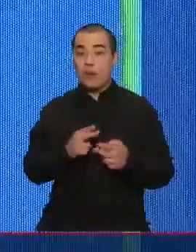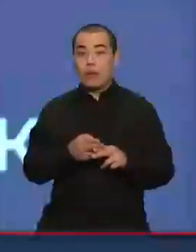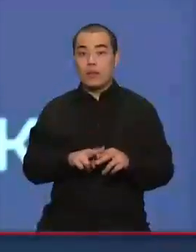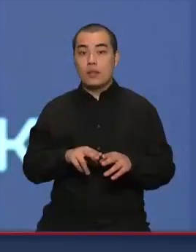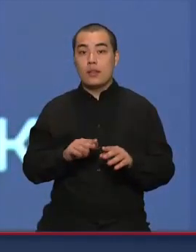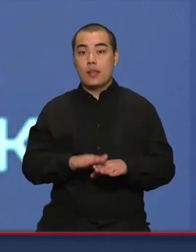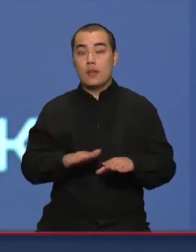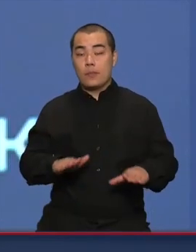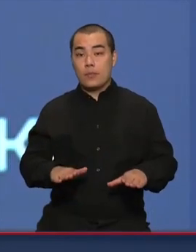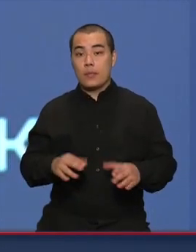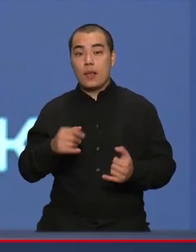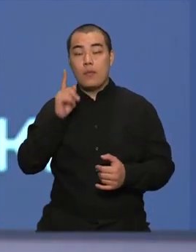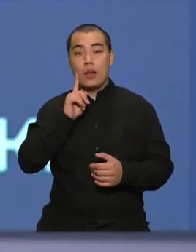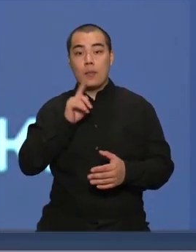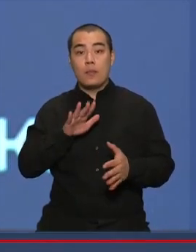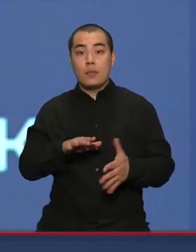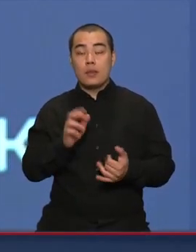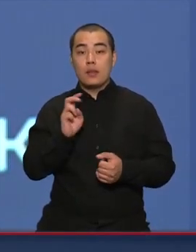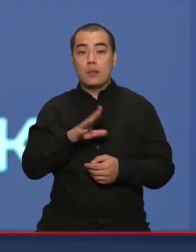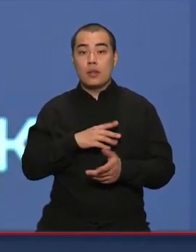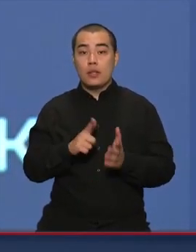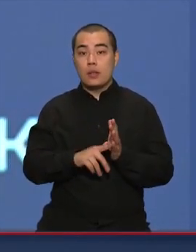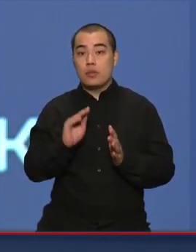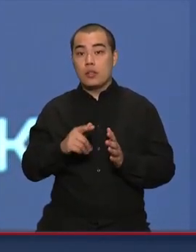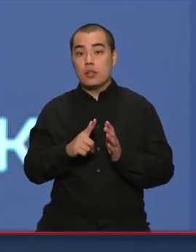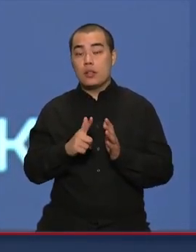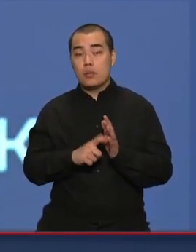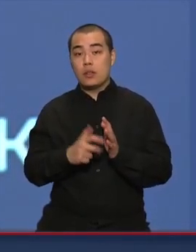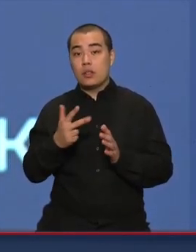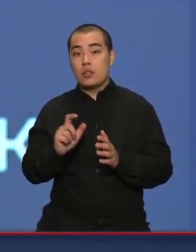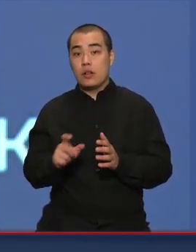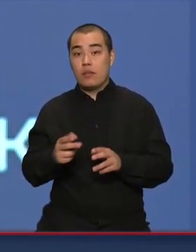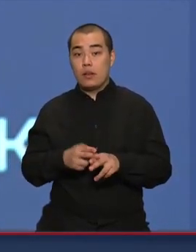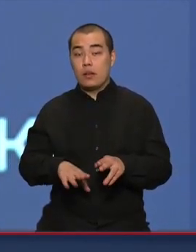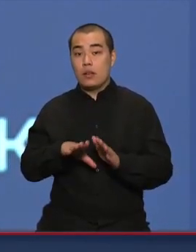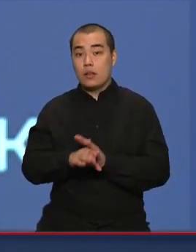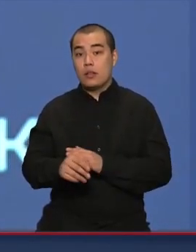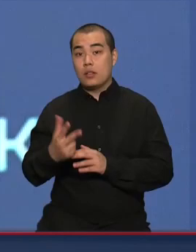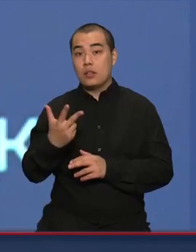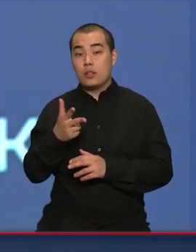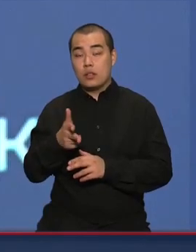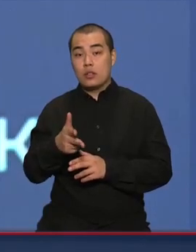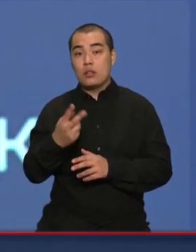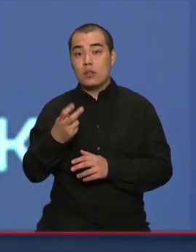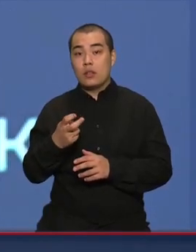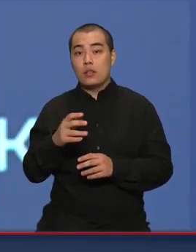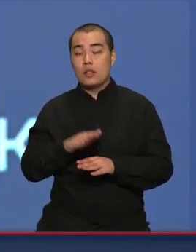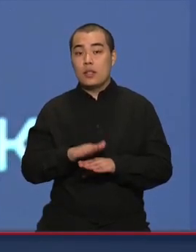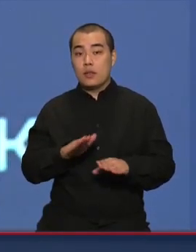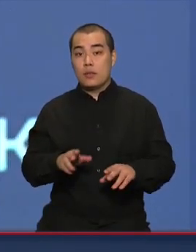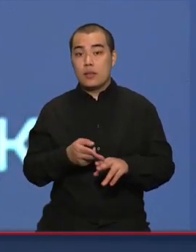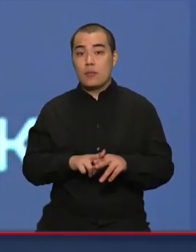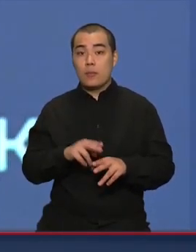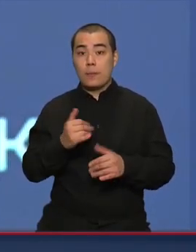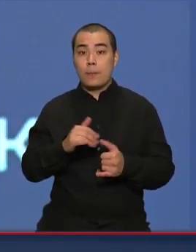дети. В пунктах временного размещения находится 7703 человека, из них 3266 детей.